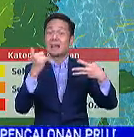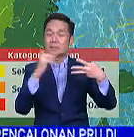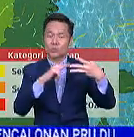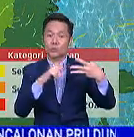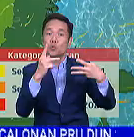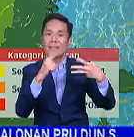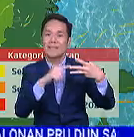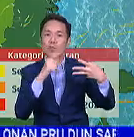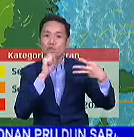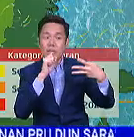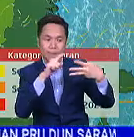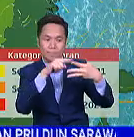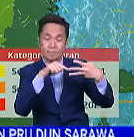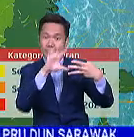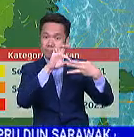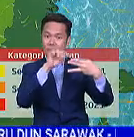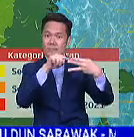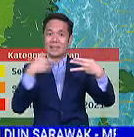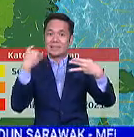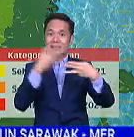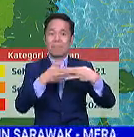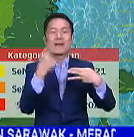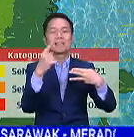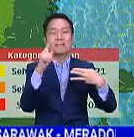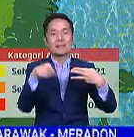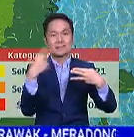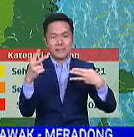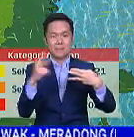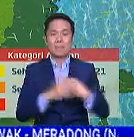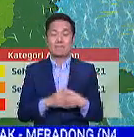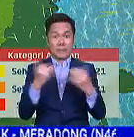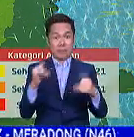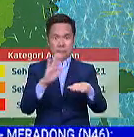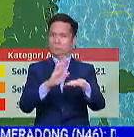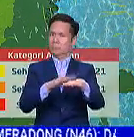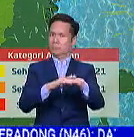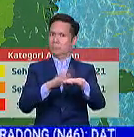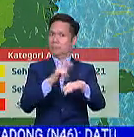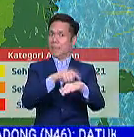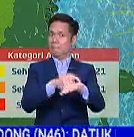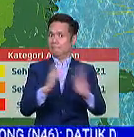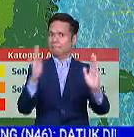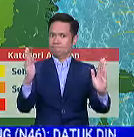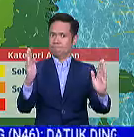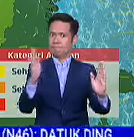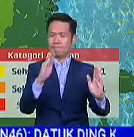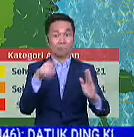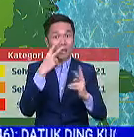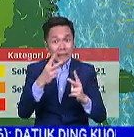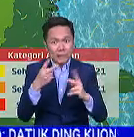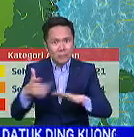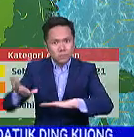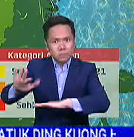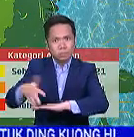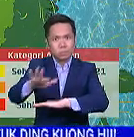pula akan berterusan sehingga 11 disember ini dan sepanjang tempoh amaran ini berkuat kuasa keadaan perairan